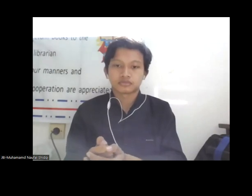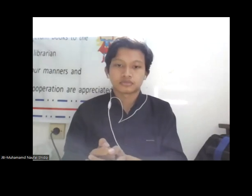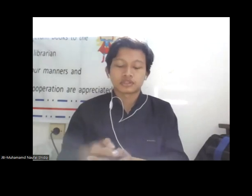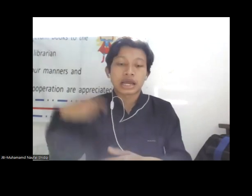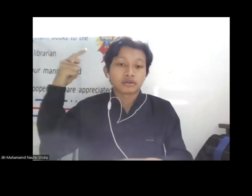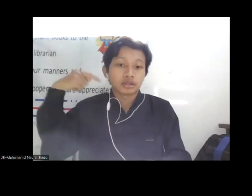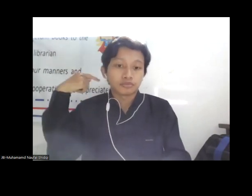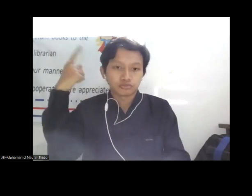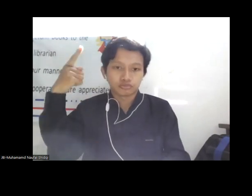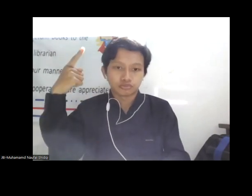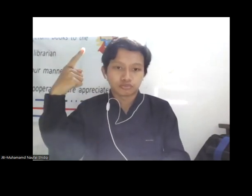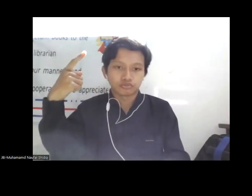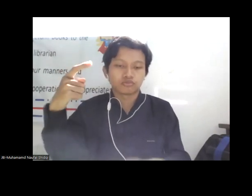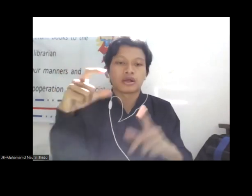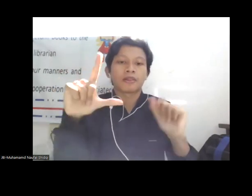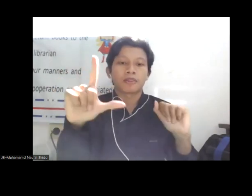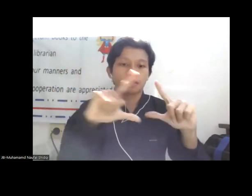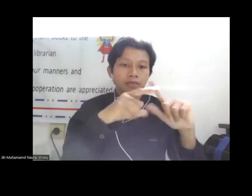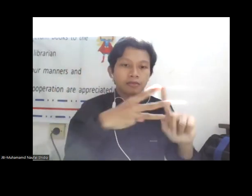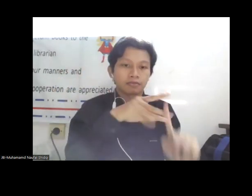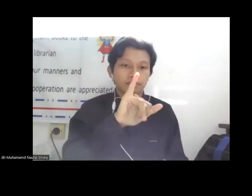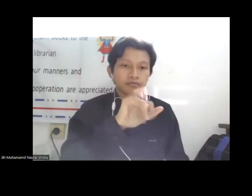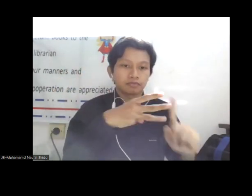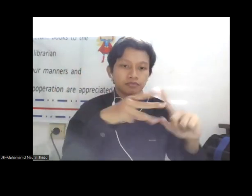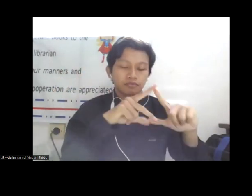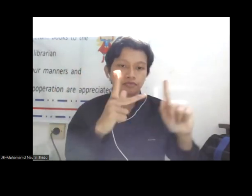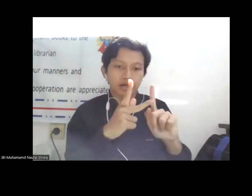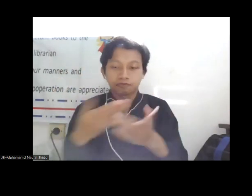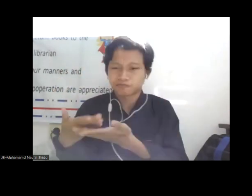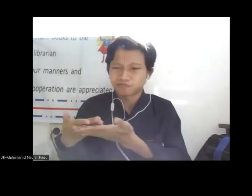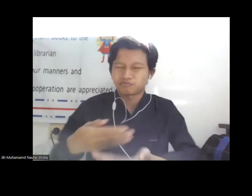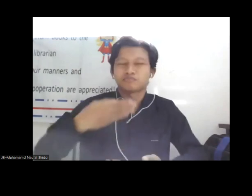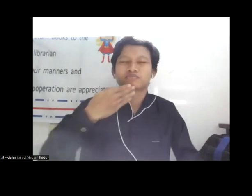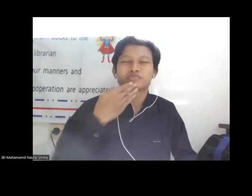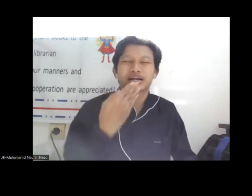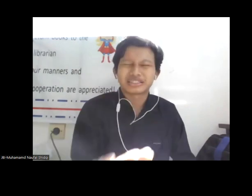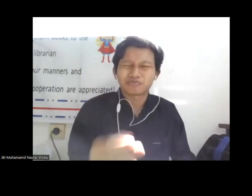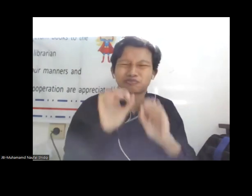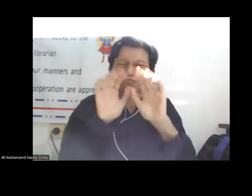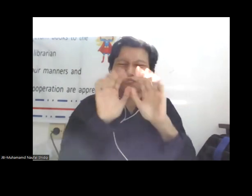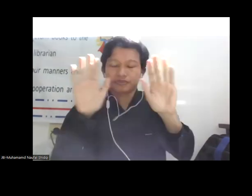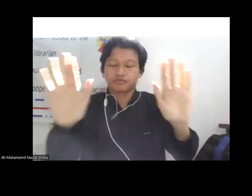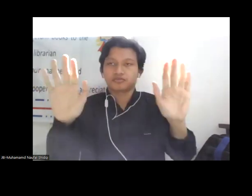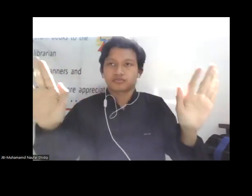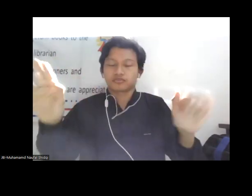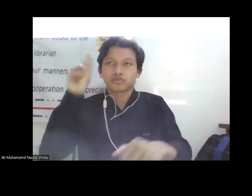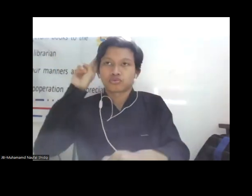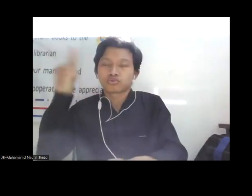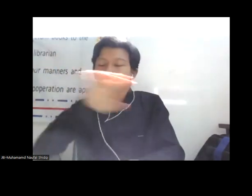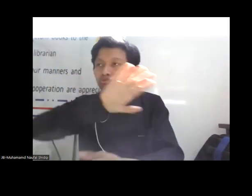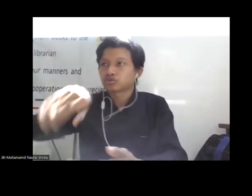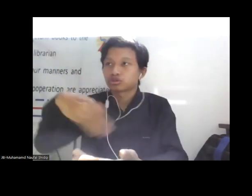Labibah Mla YS mengucapkan terima kasih yang besar-besarnya kepada bapak ibu saudara